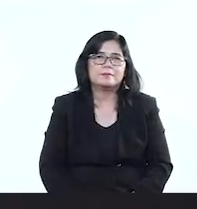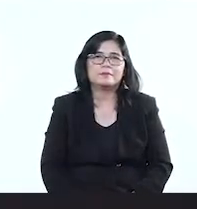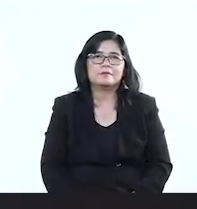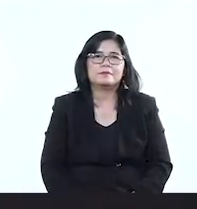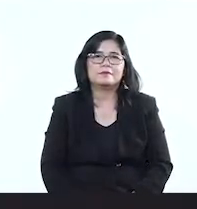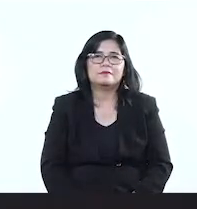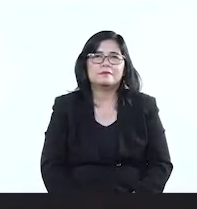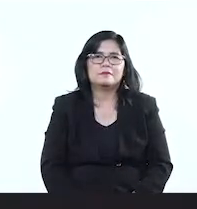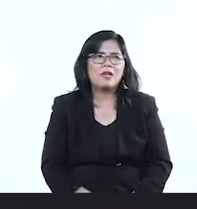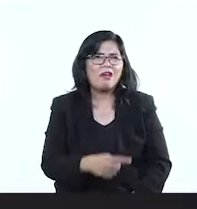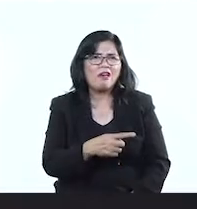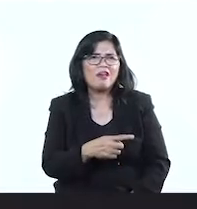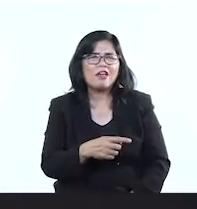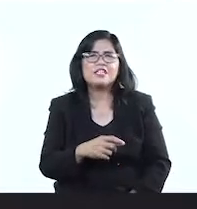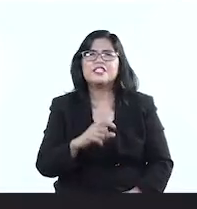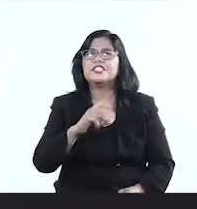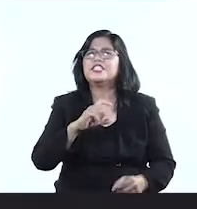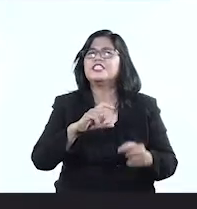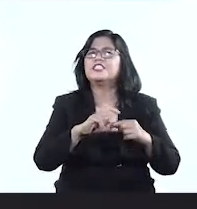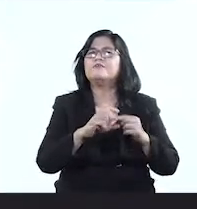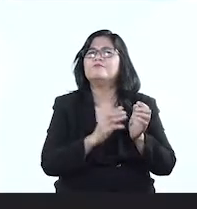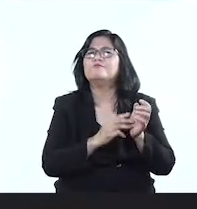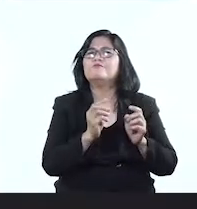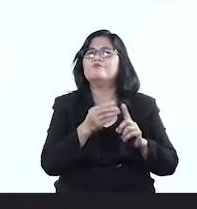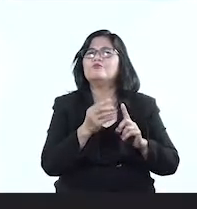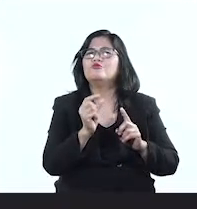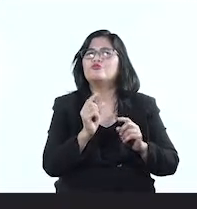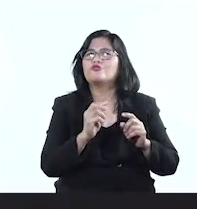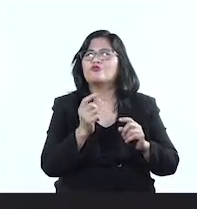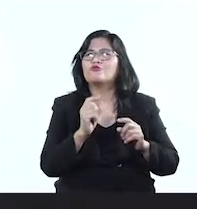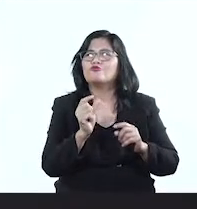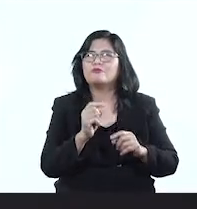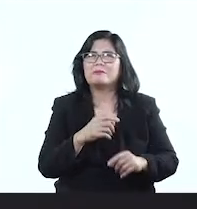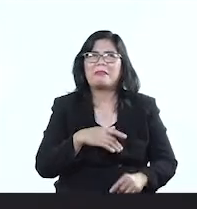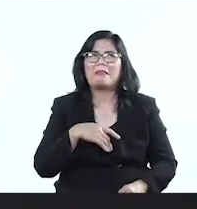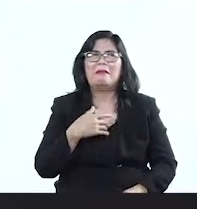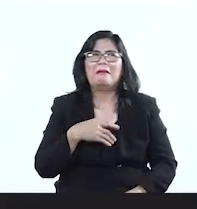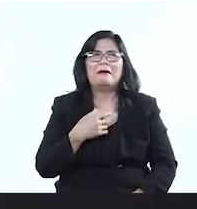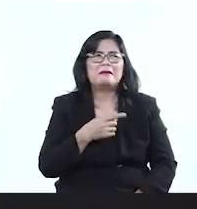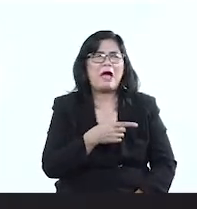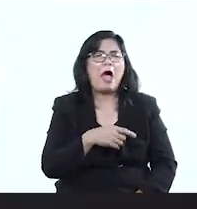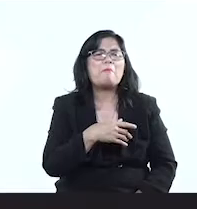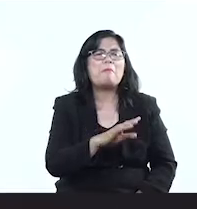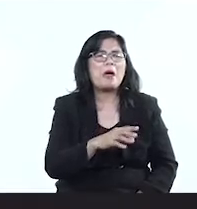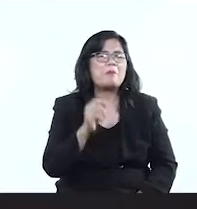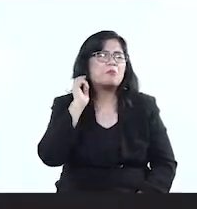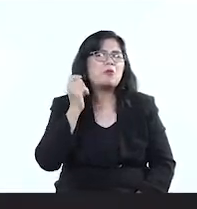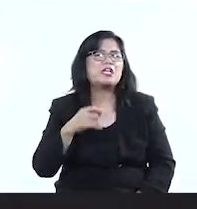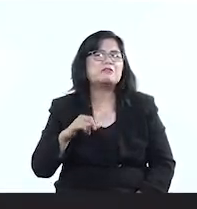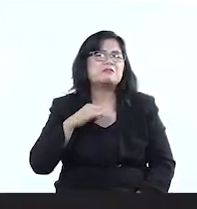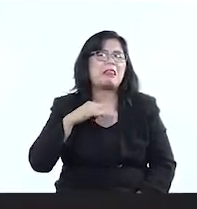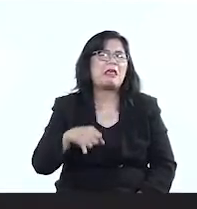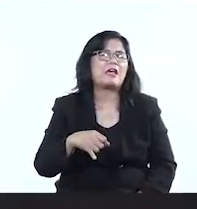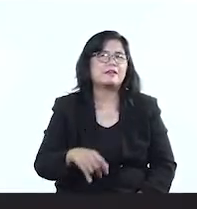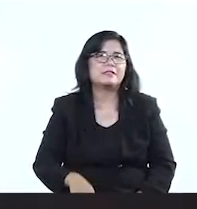Hai mau cemburu ya yo apa cemburu dan perempuan kayak gitu pelek dia hahaha aduh orang tuh